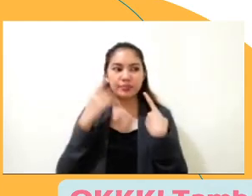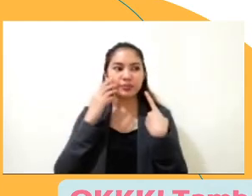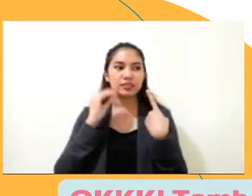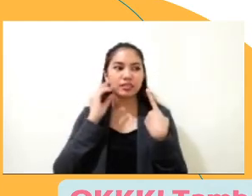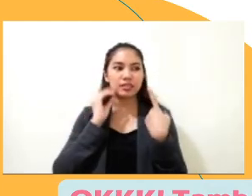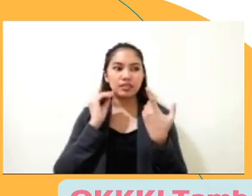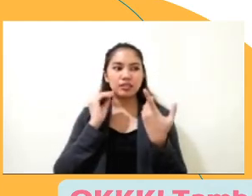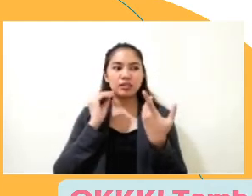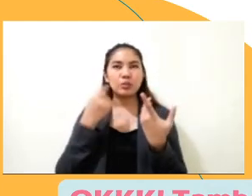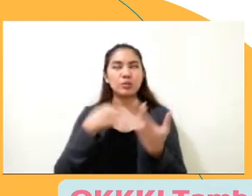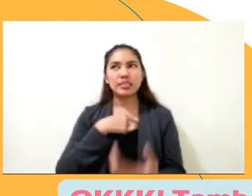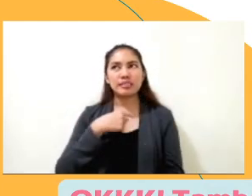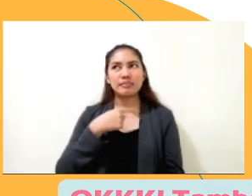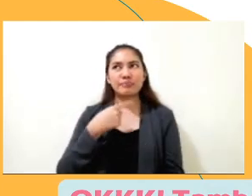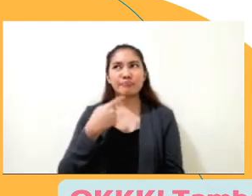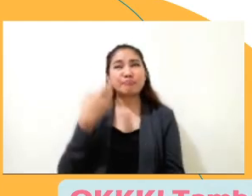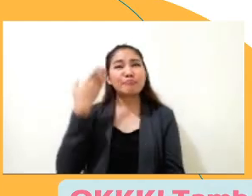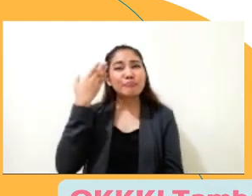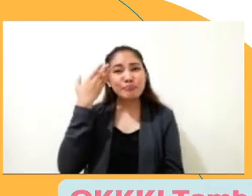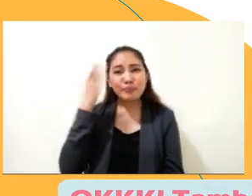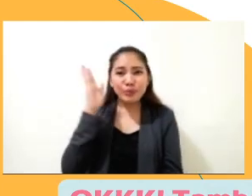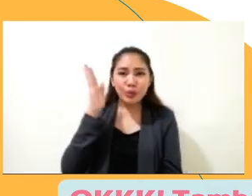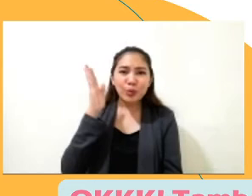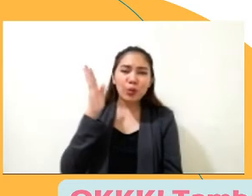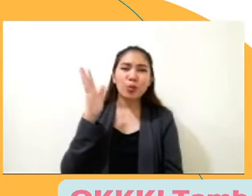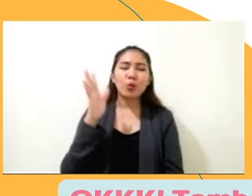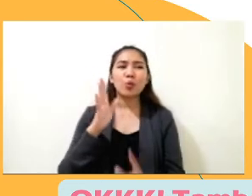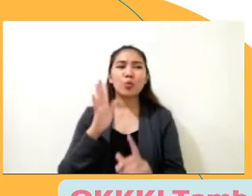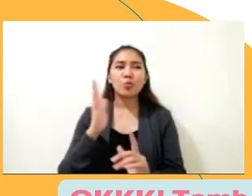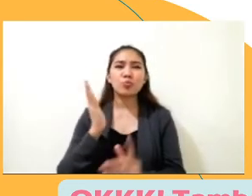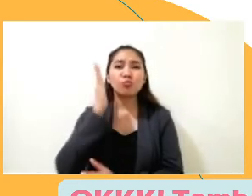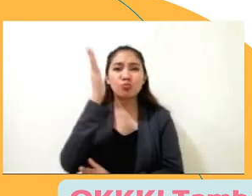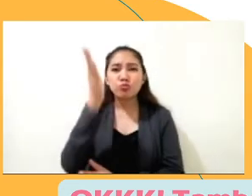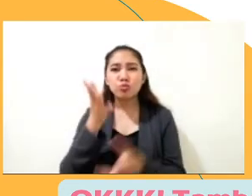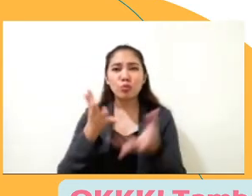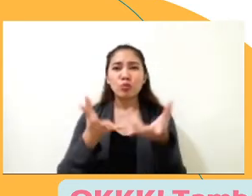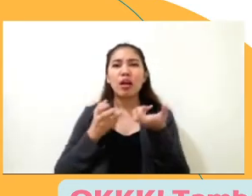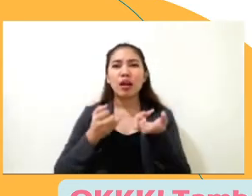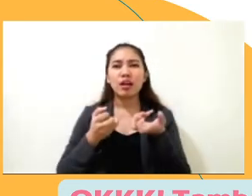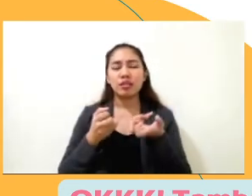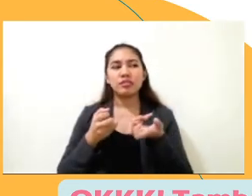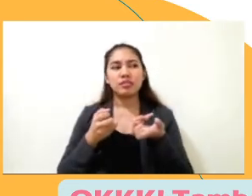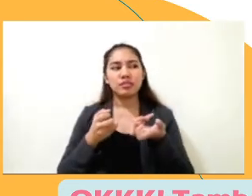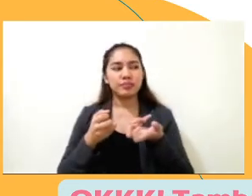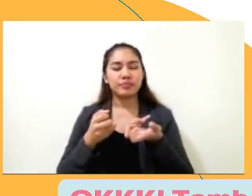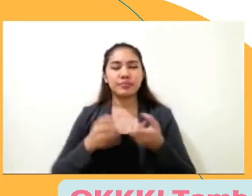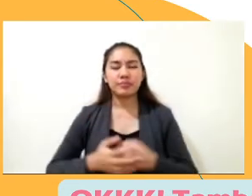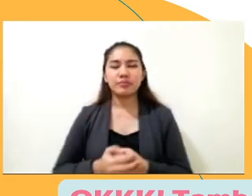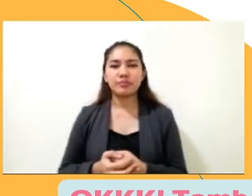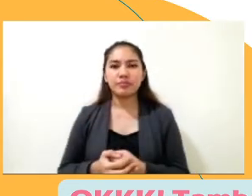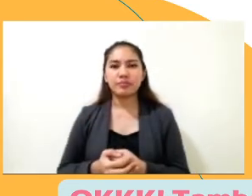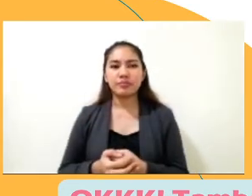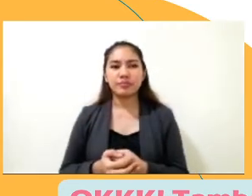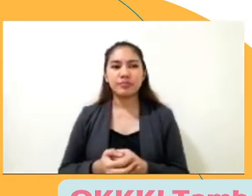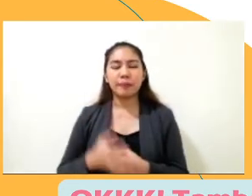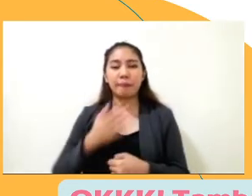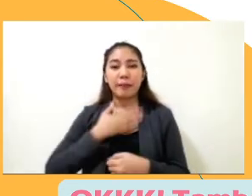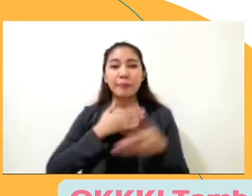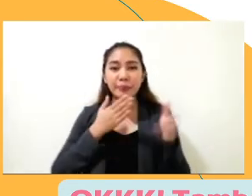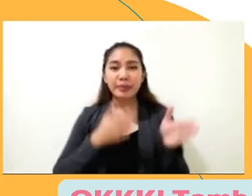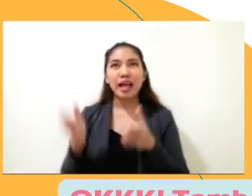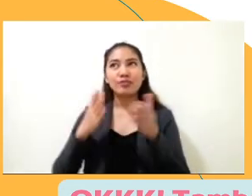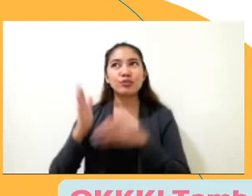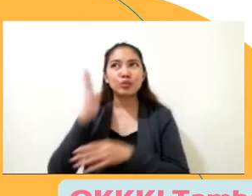pa natin sigurado talaga. Ito yung gusto kong track. No, ito yung gusto kong plano. Ganyan,